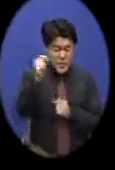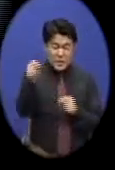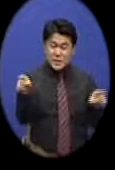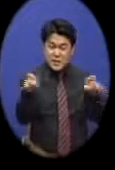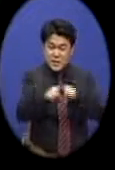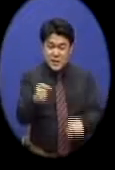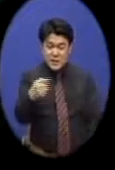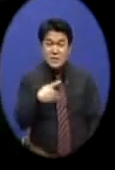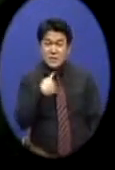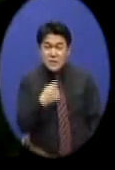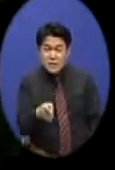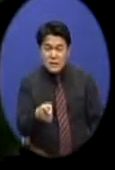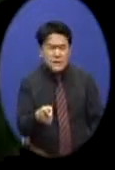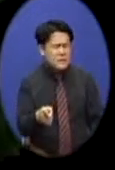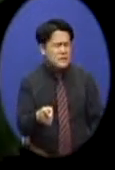사랑을 영원하자 했니